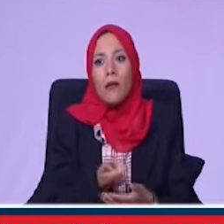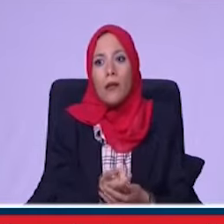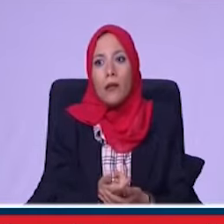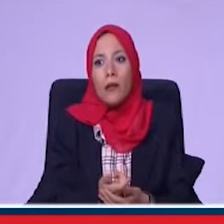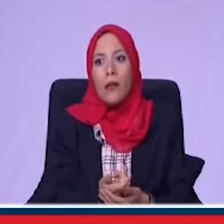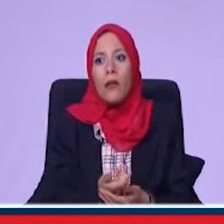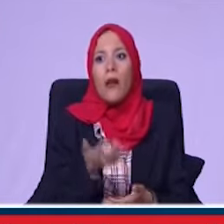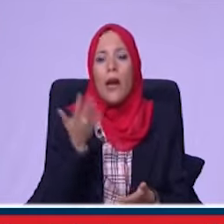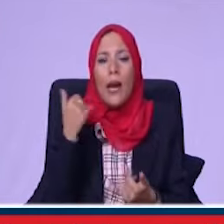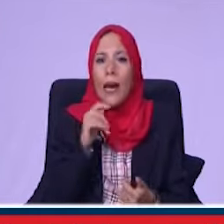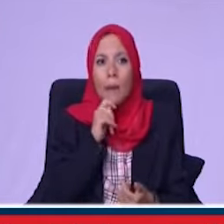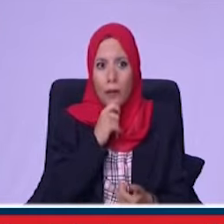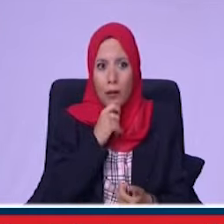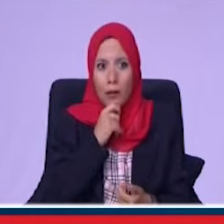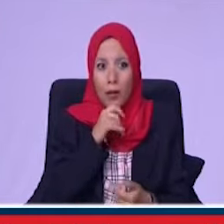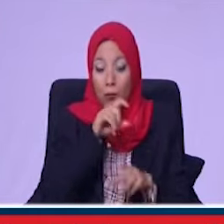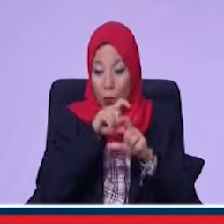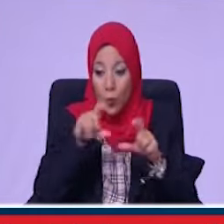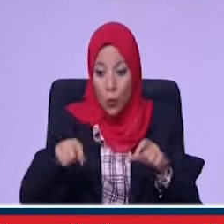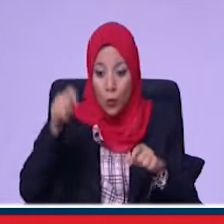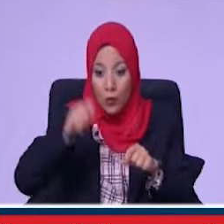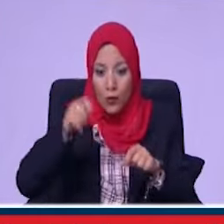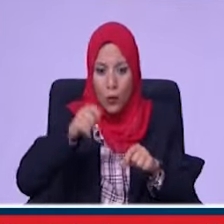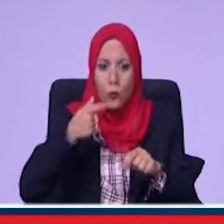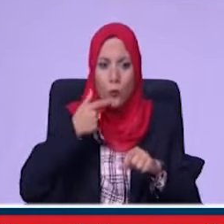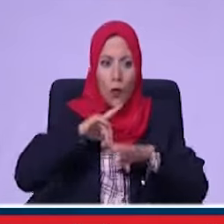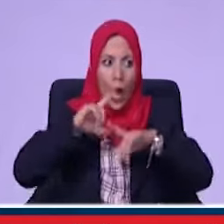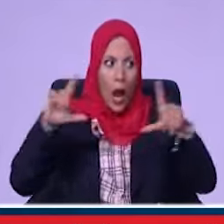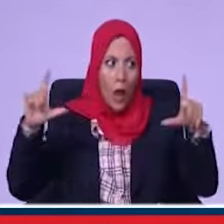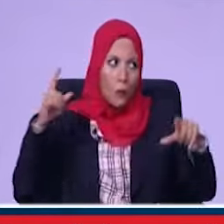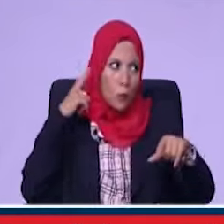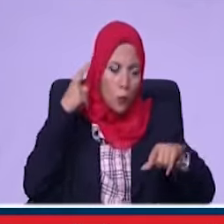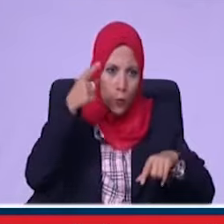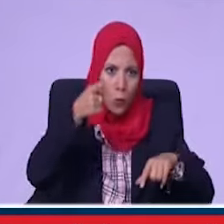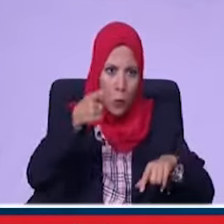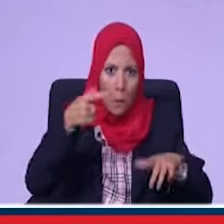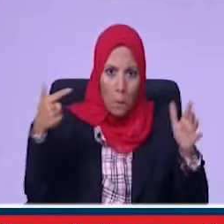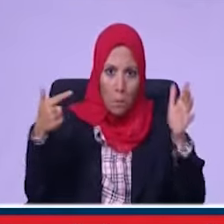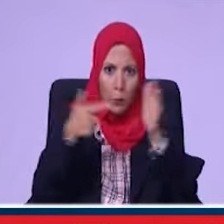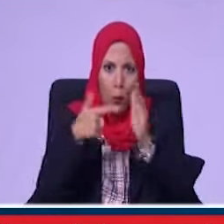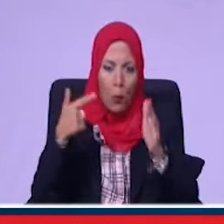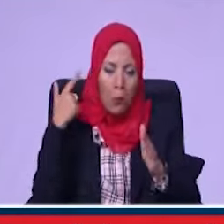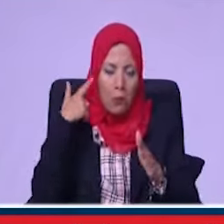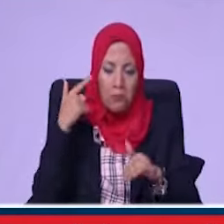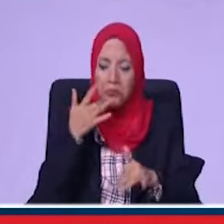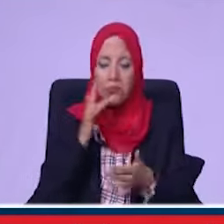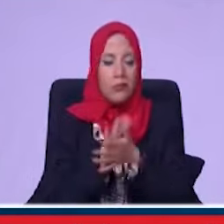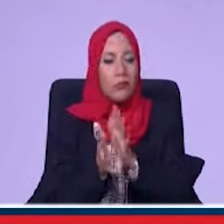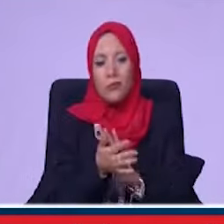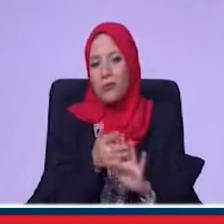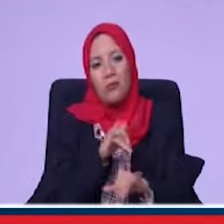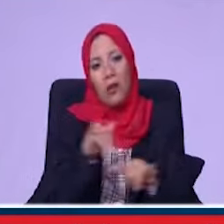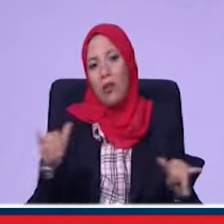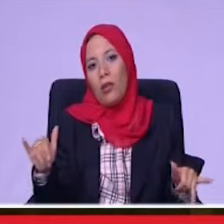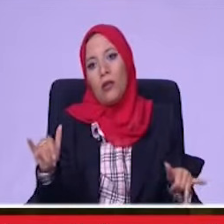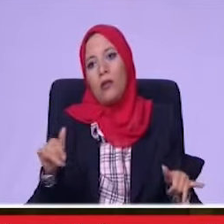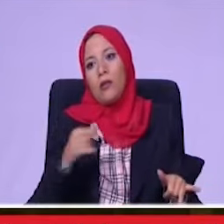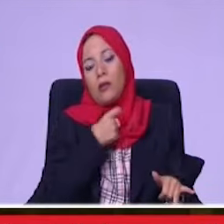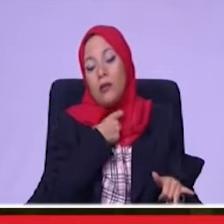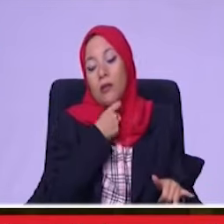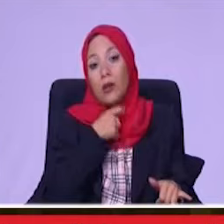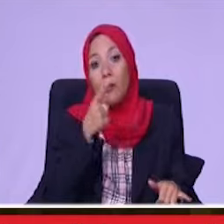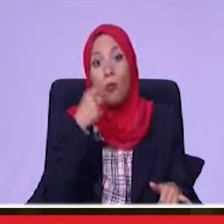لما المواسير ذات الصوت العالي اللي اثر على ودنه اثر على النطق. اثر على دكاترة